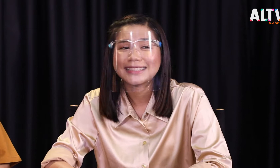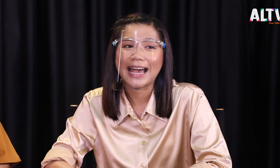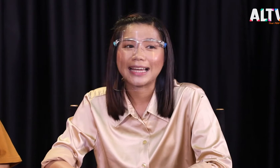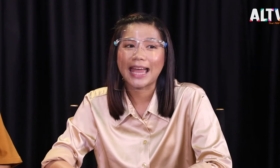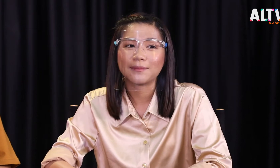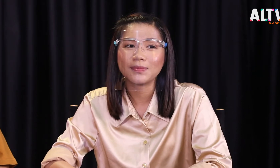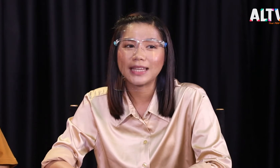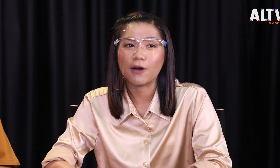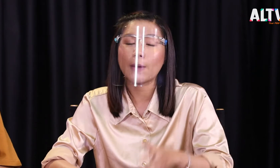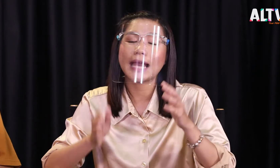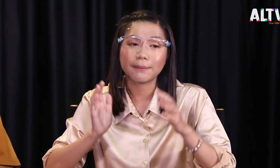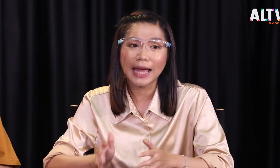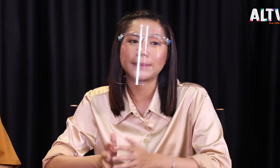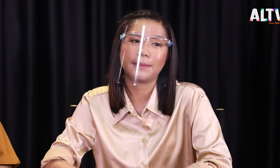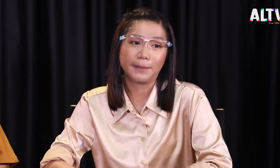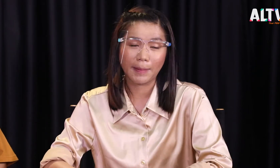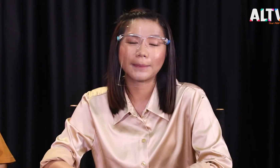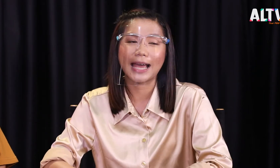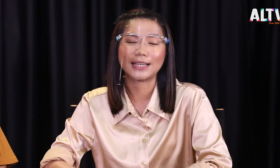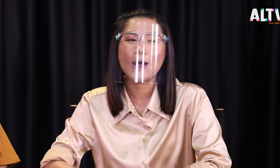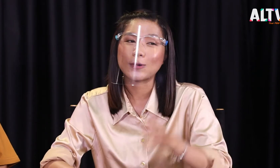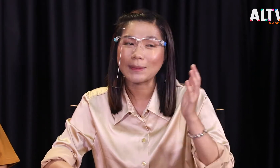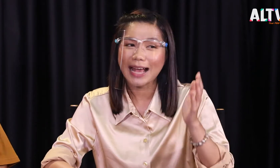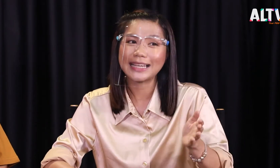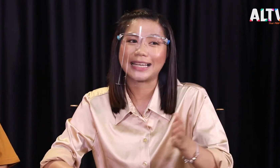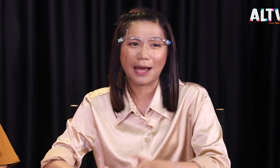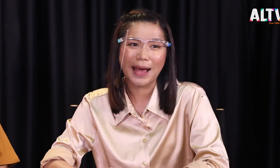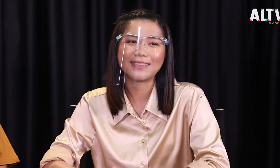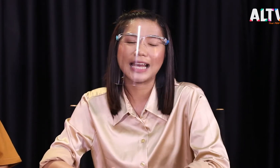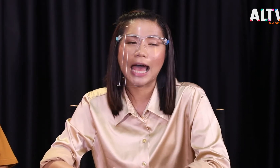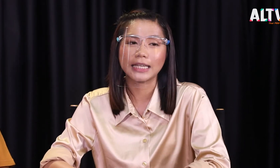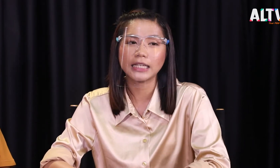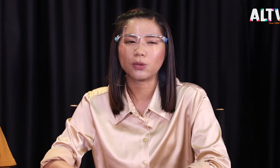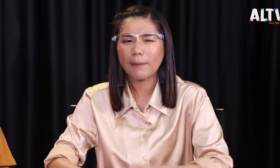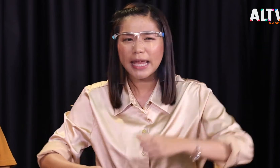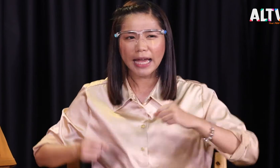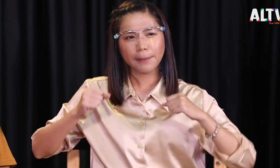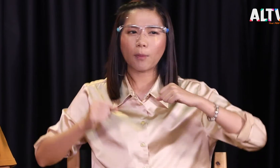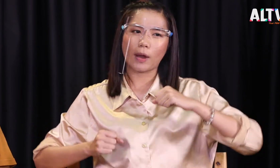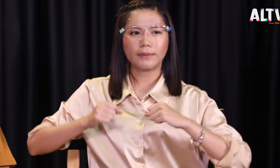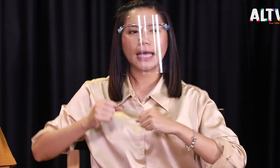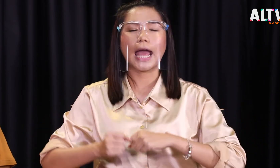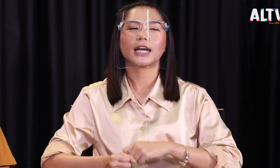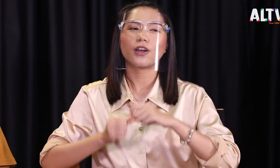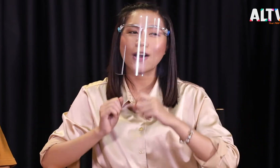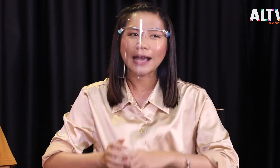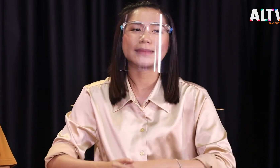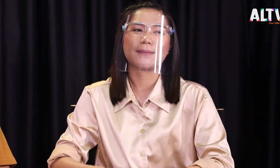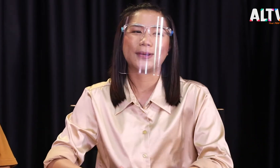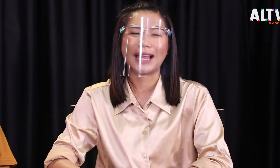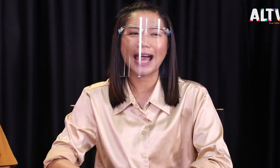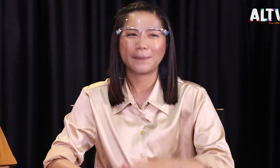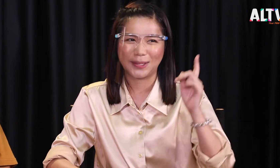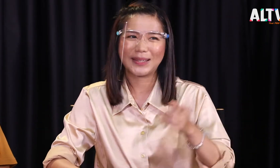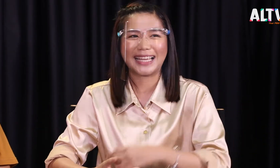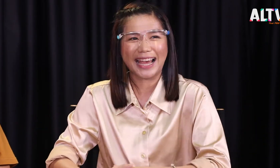คจ้างั้นเดี๋ยวเราไปทำตามคลิปนี้พร้อมๆกันรวมทั้งเด็กๆทางบ้านด้วยนะคะถ้าเกิดว่ามีอาการปวดเมื่อยเนี่ยก็ลองทำตามกัน